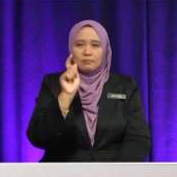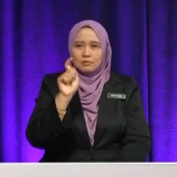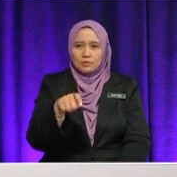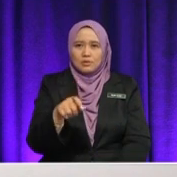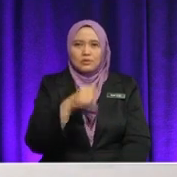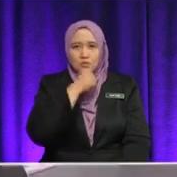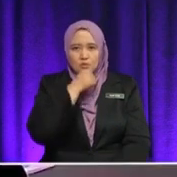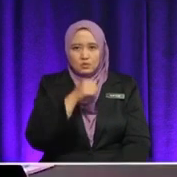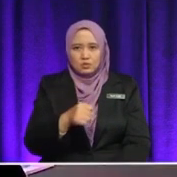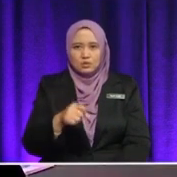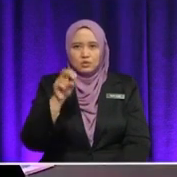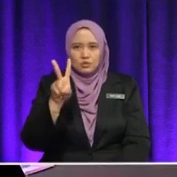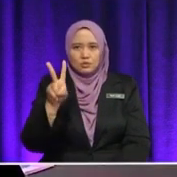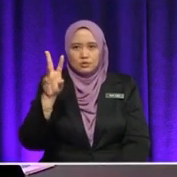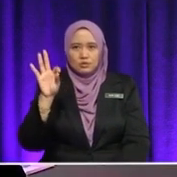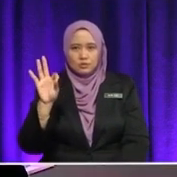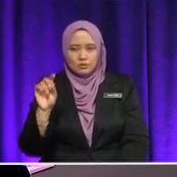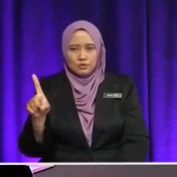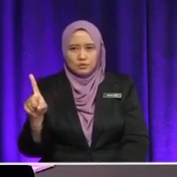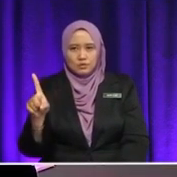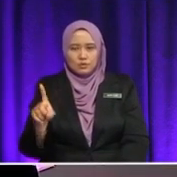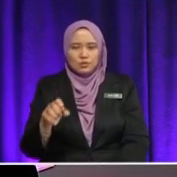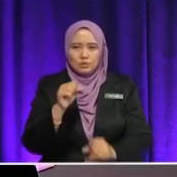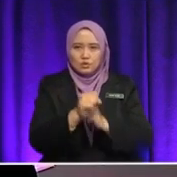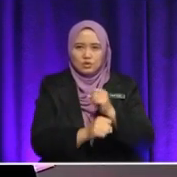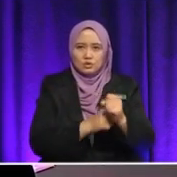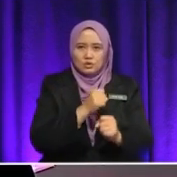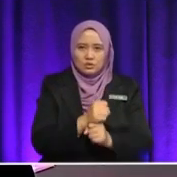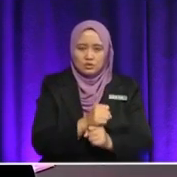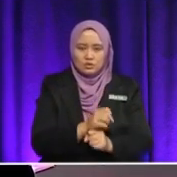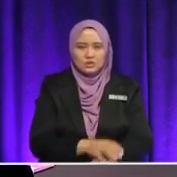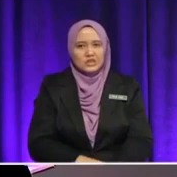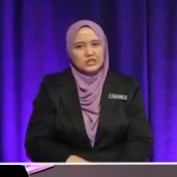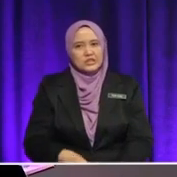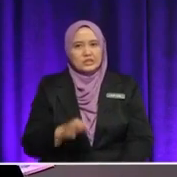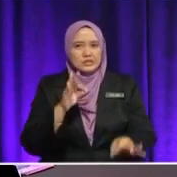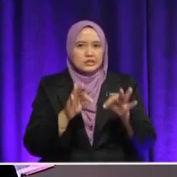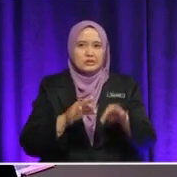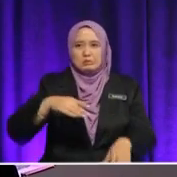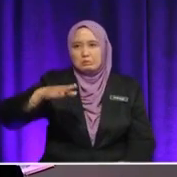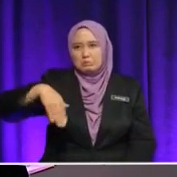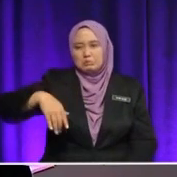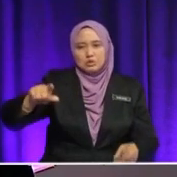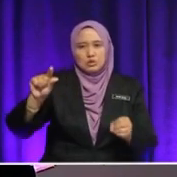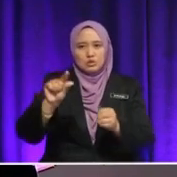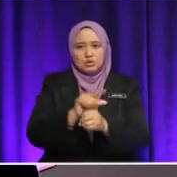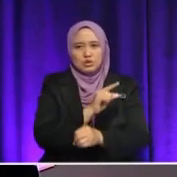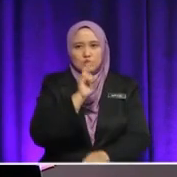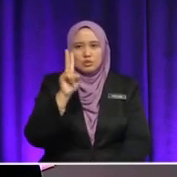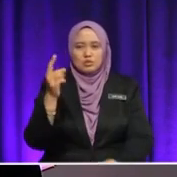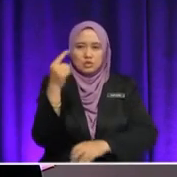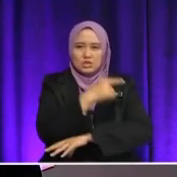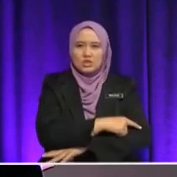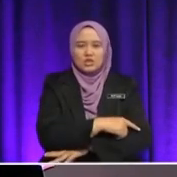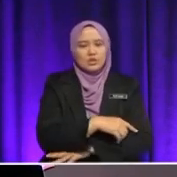kali 2920 tahun belum genap dua hari contoh Yap Purge tidak layak menjadi penghuni bagi pihak raja